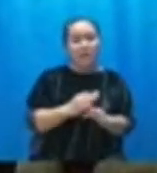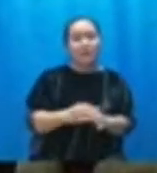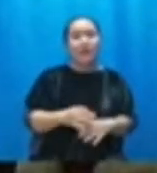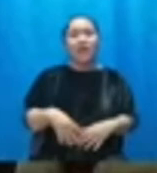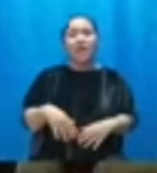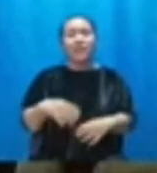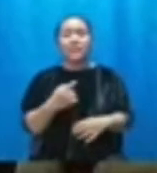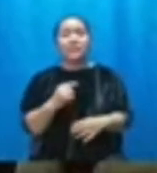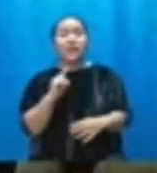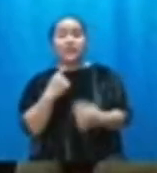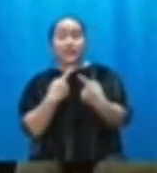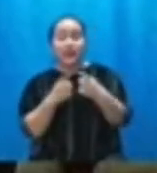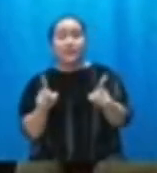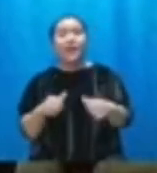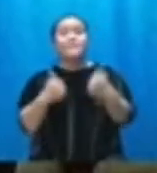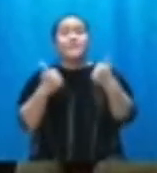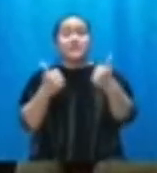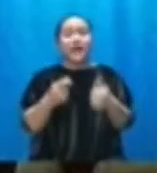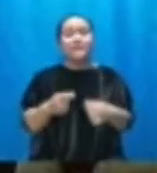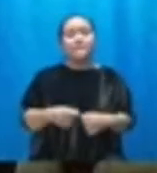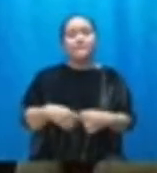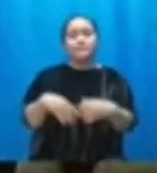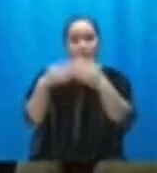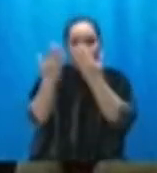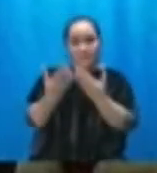saja memberikan nasehat kepadaku